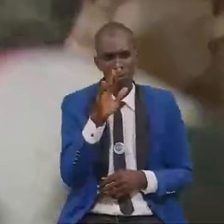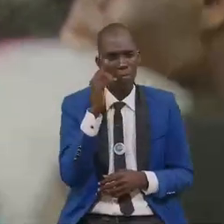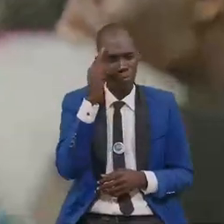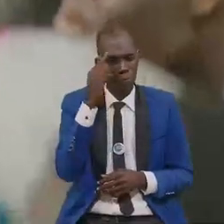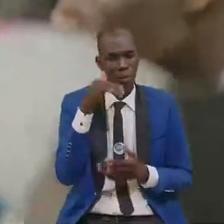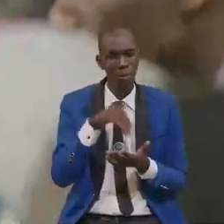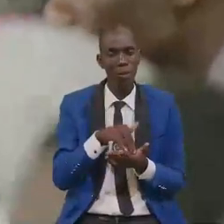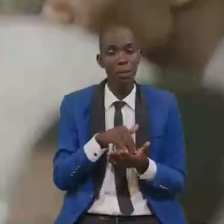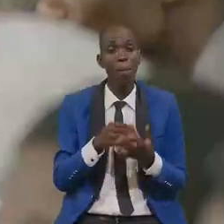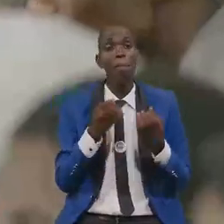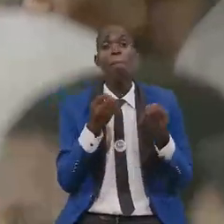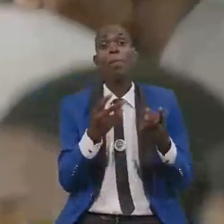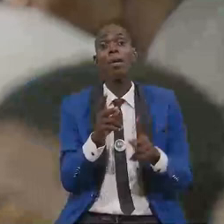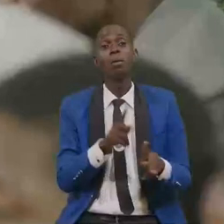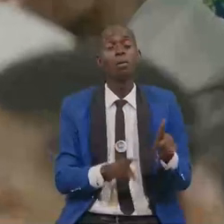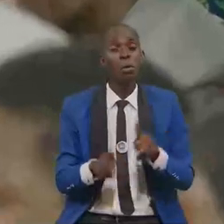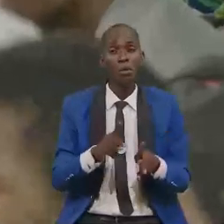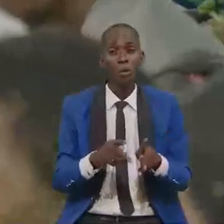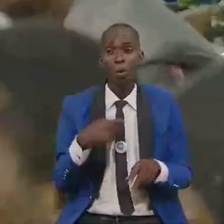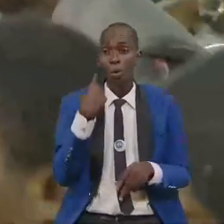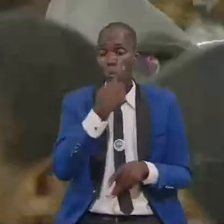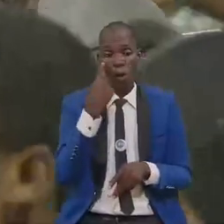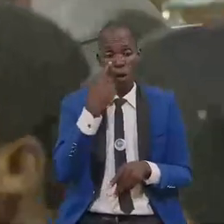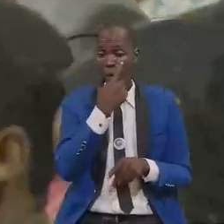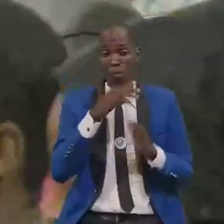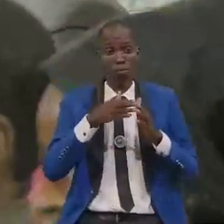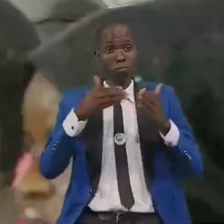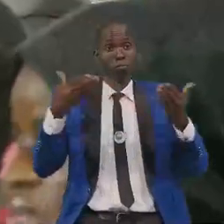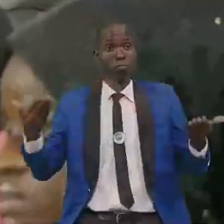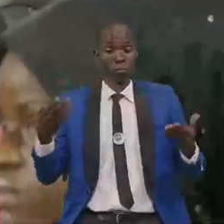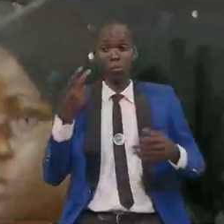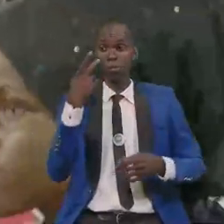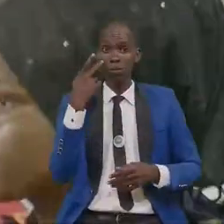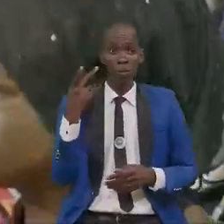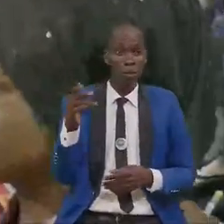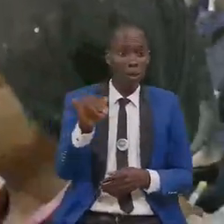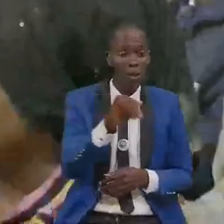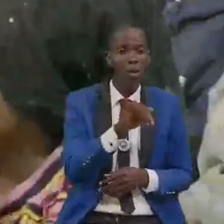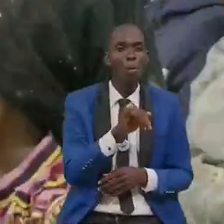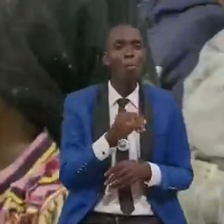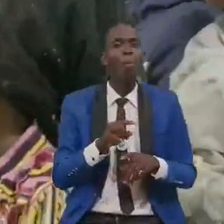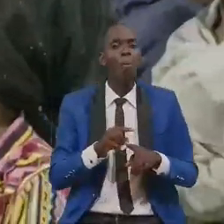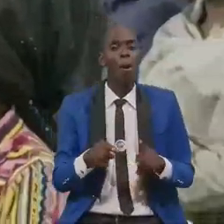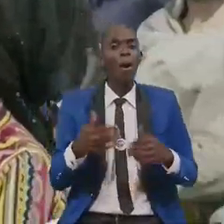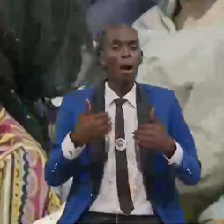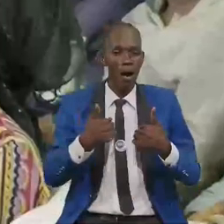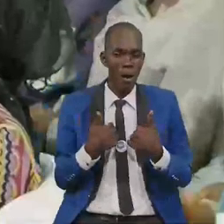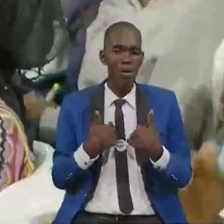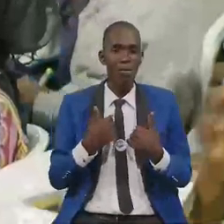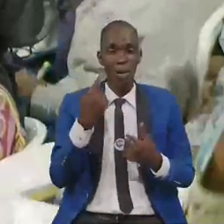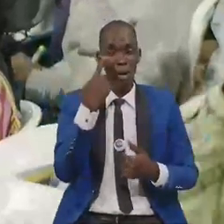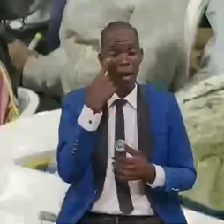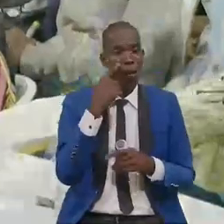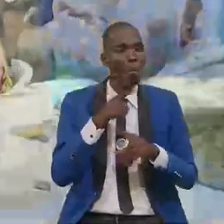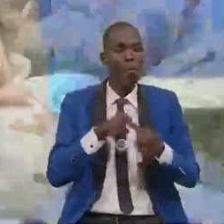plusieurs qui voient de leurs yeux ils ont la vue mais ils